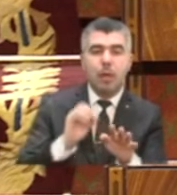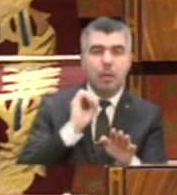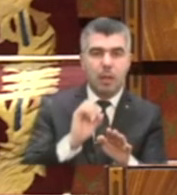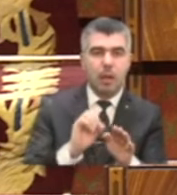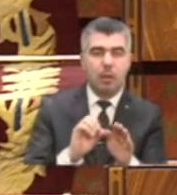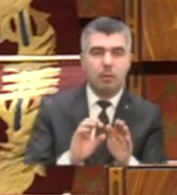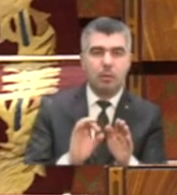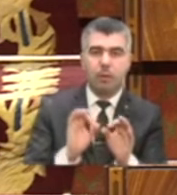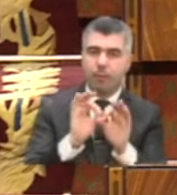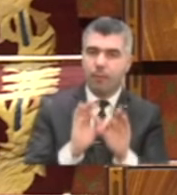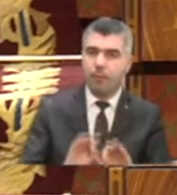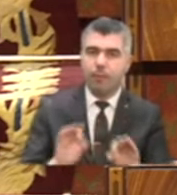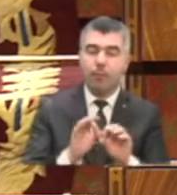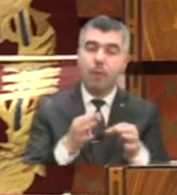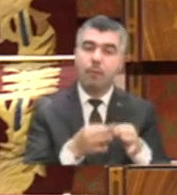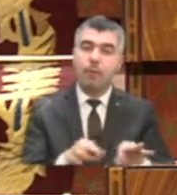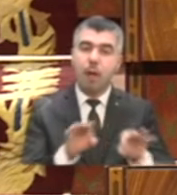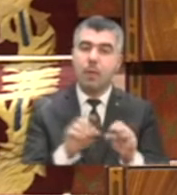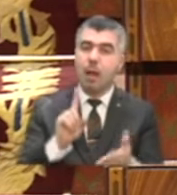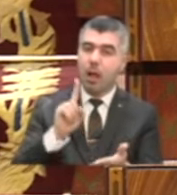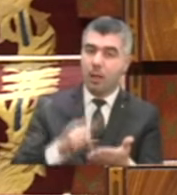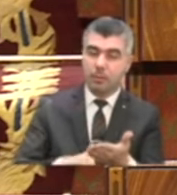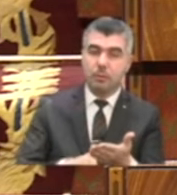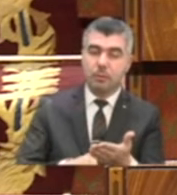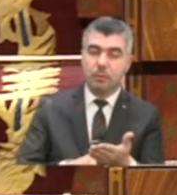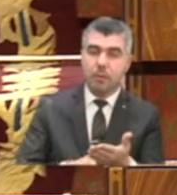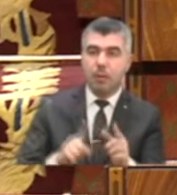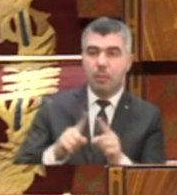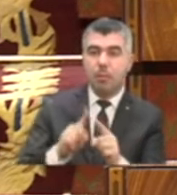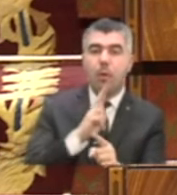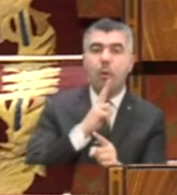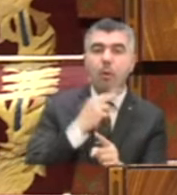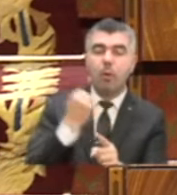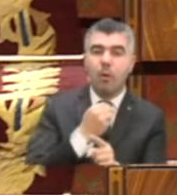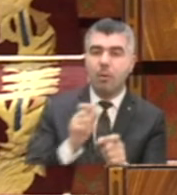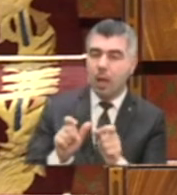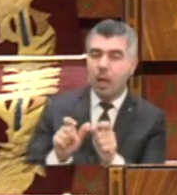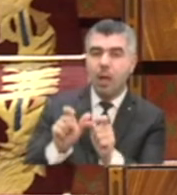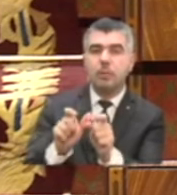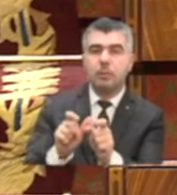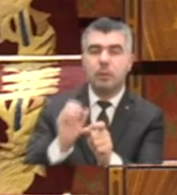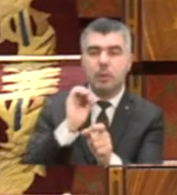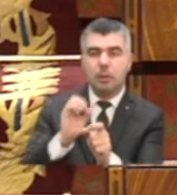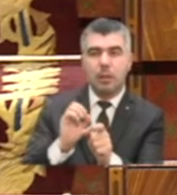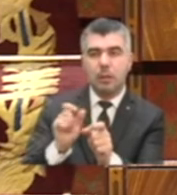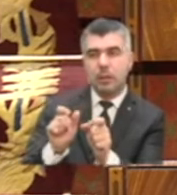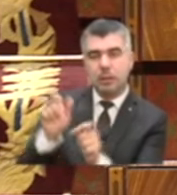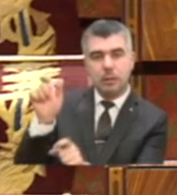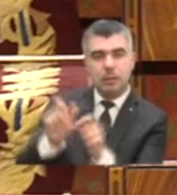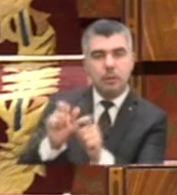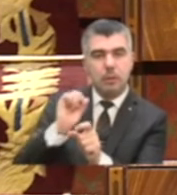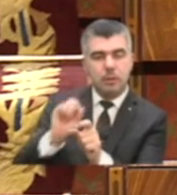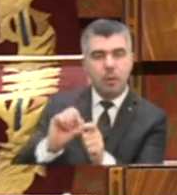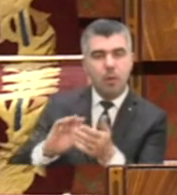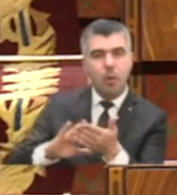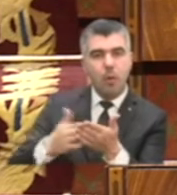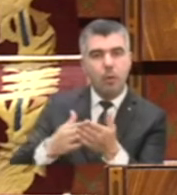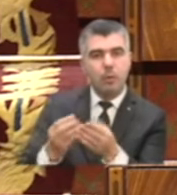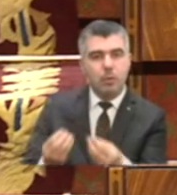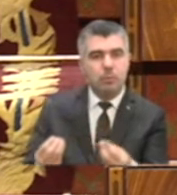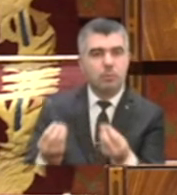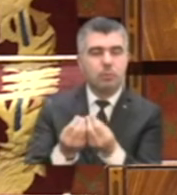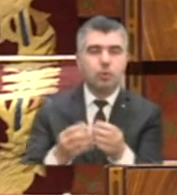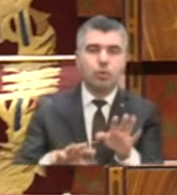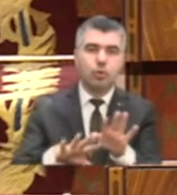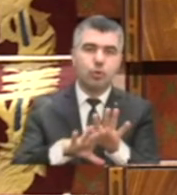وهي الأسرة كما شرط لها، وهو ما يجعل من الدولة الراعي الأساس والأوحد لهذه الفئة حتى اندماجها الكامل في